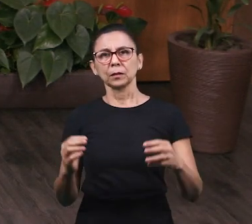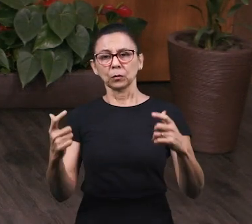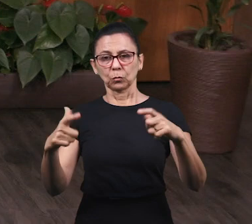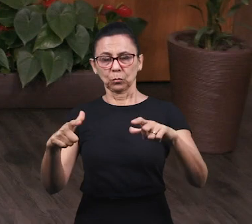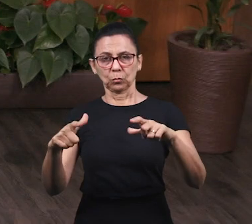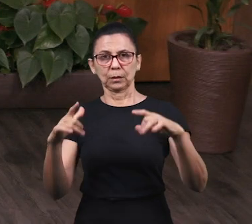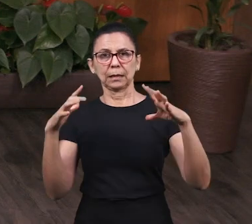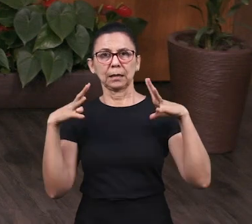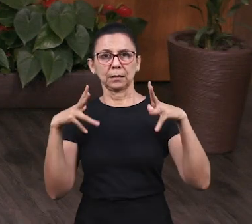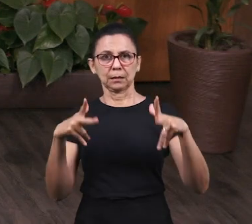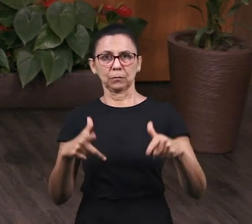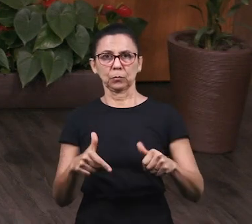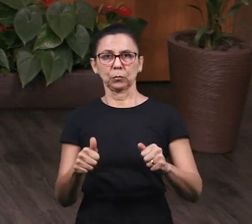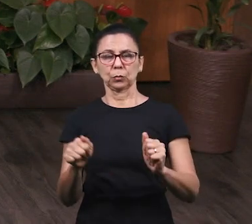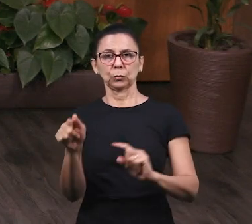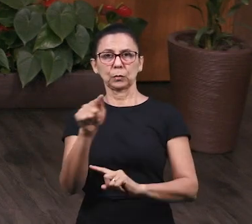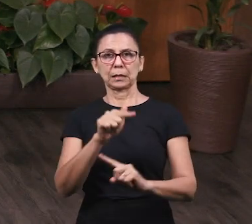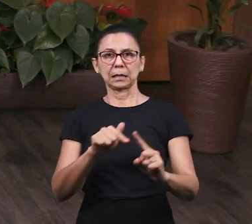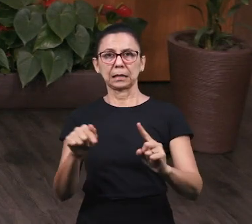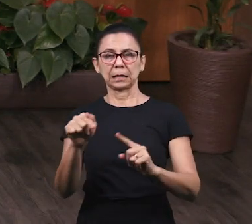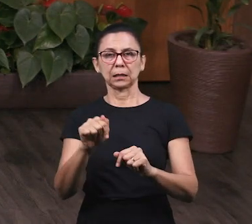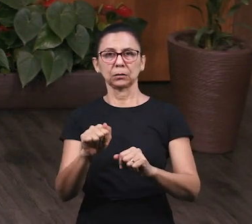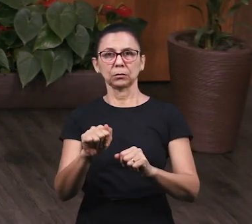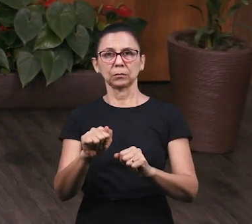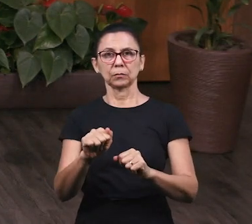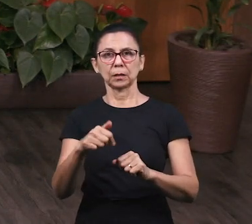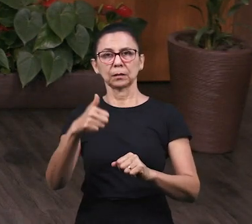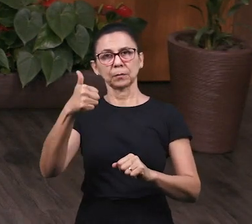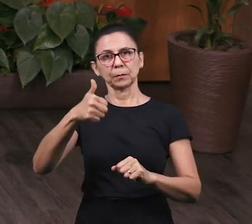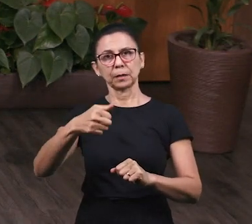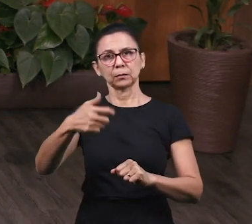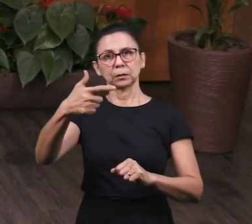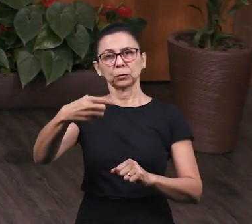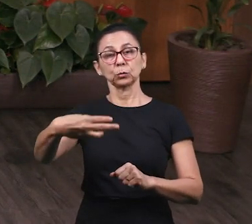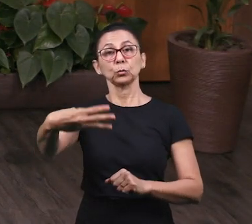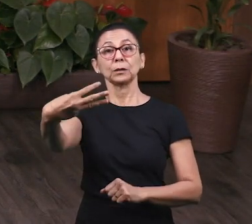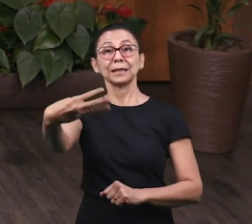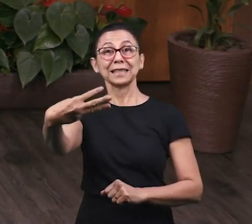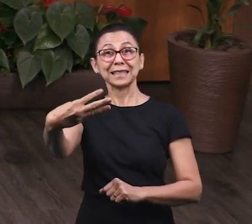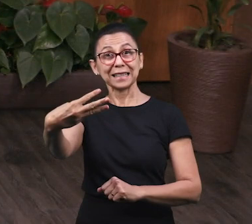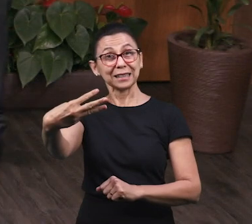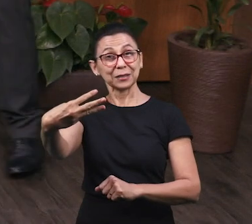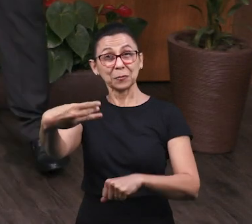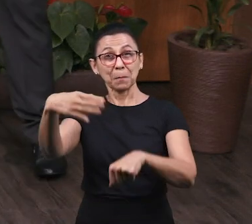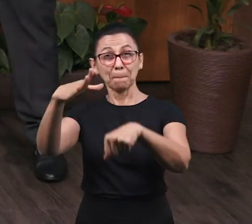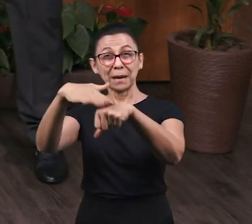le deuxième endroit, le lieu saint, et le troisième endroit qui était les saints des saints.